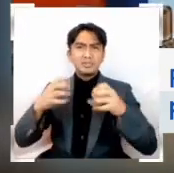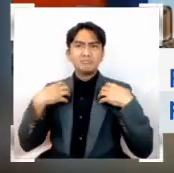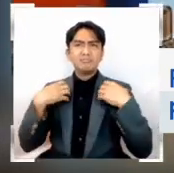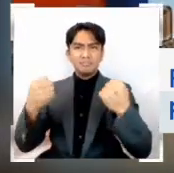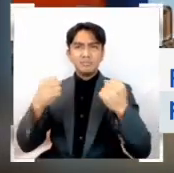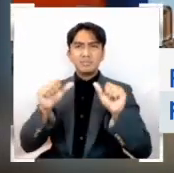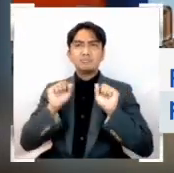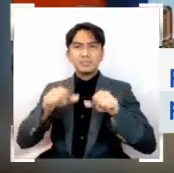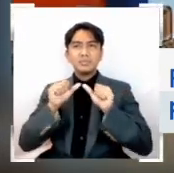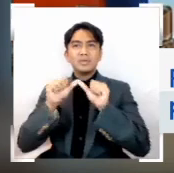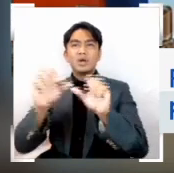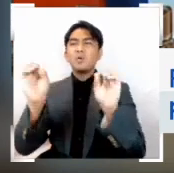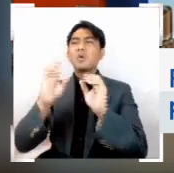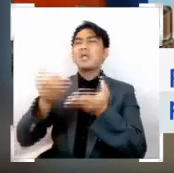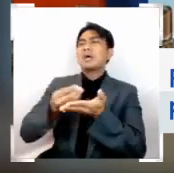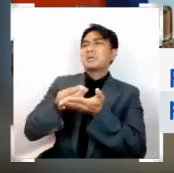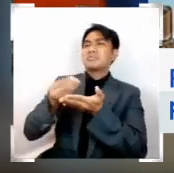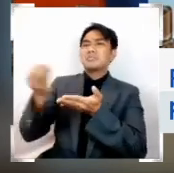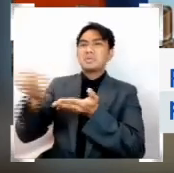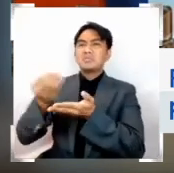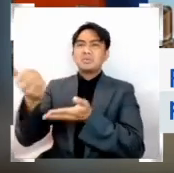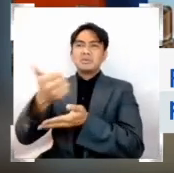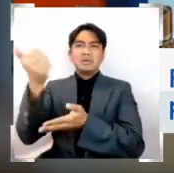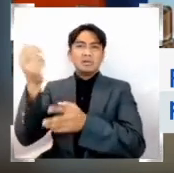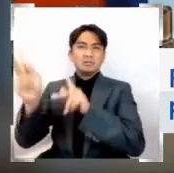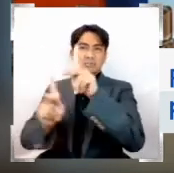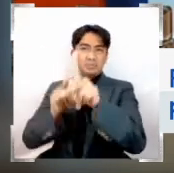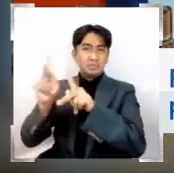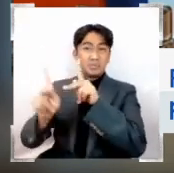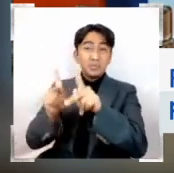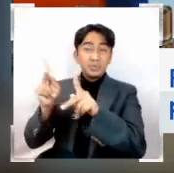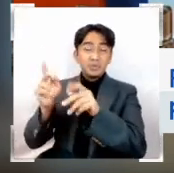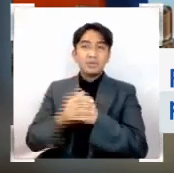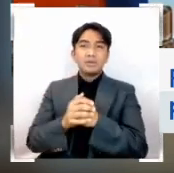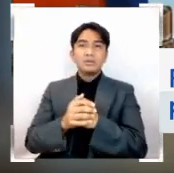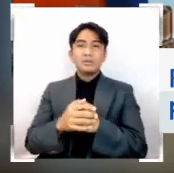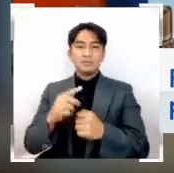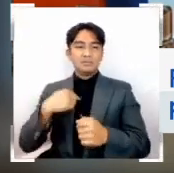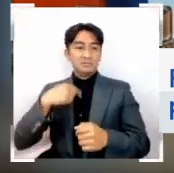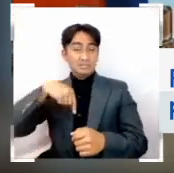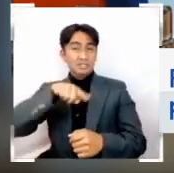sa ating bayan. Sa edad namin,